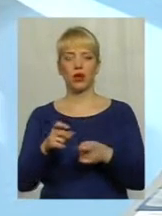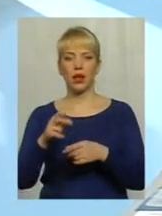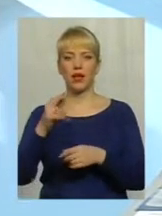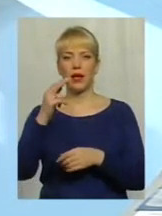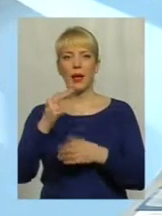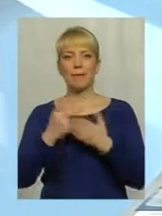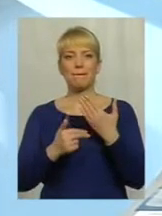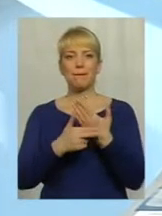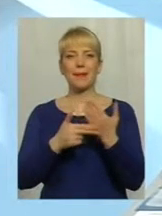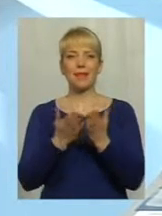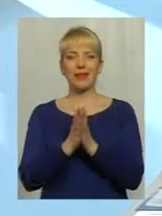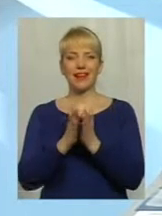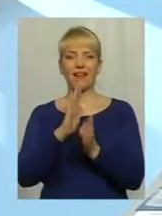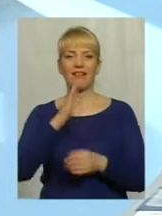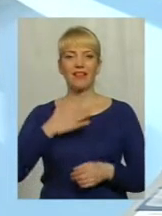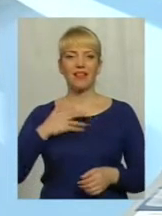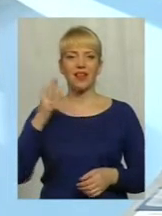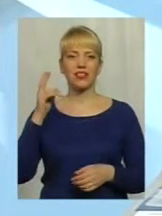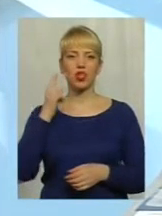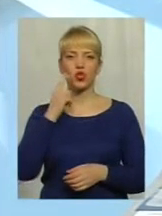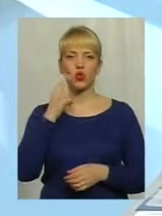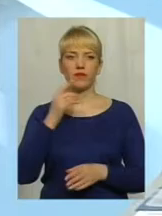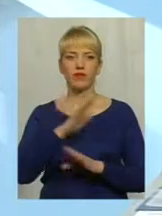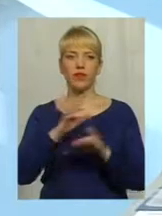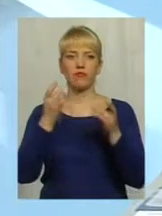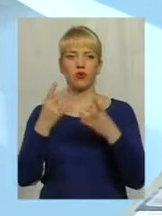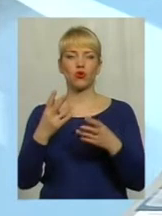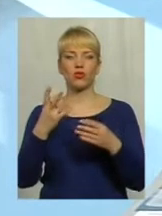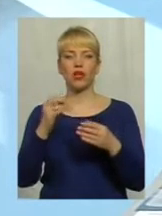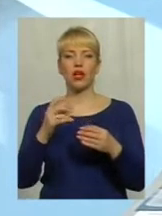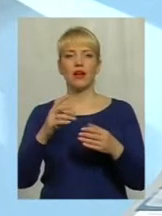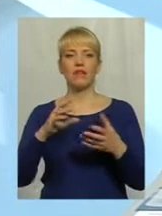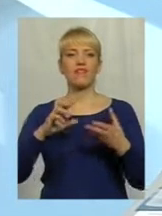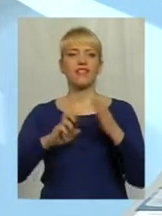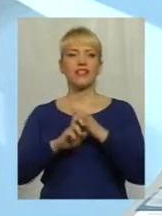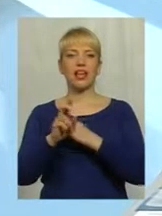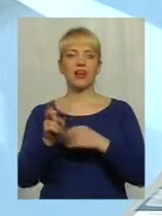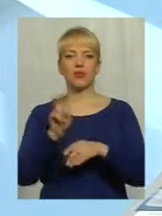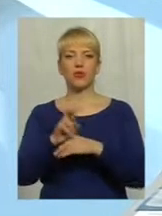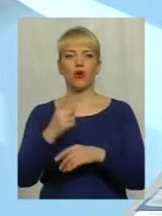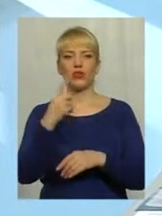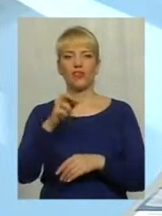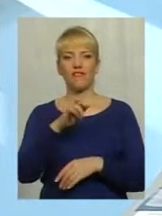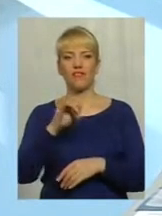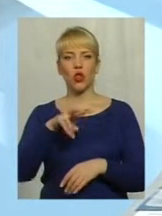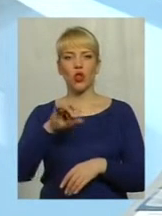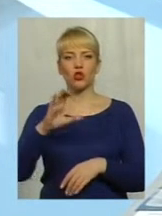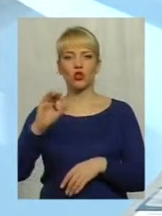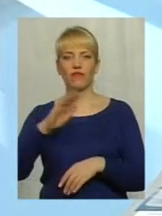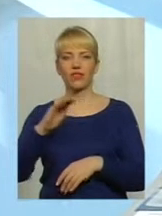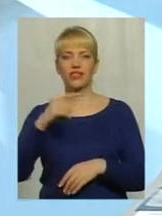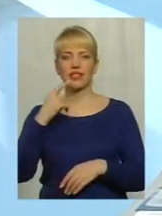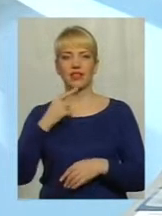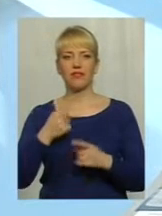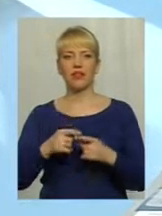совість. Не просто на загал, тільки в церкві прийшов, знаєте, один видатний філософ сказав так, слов